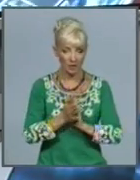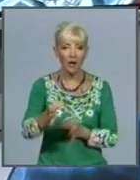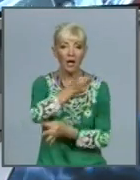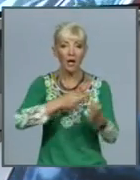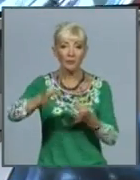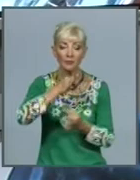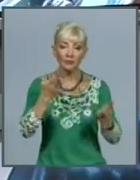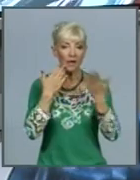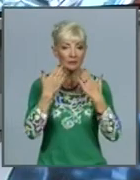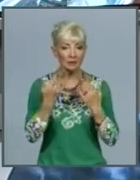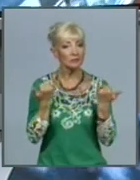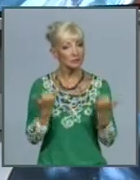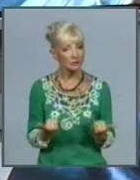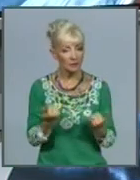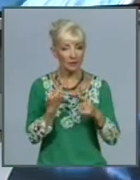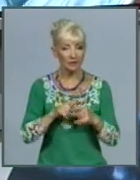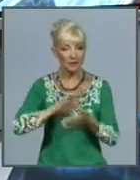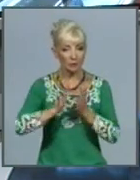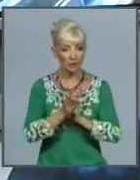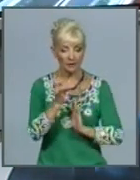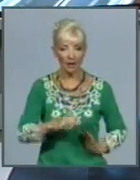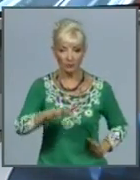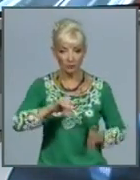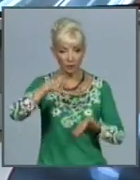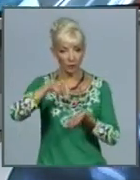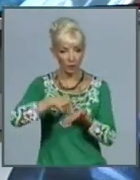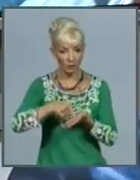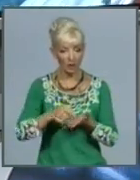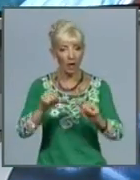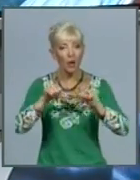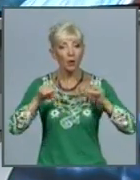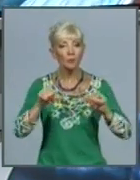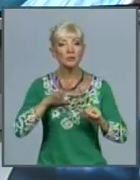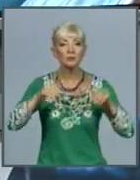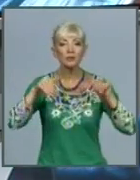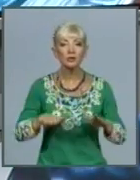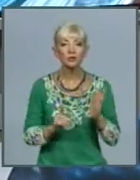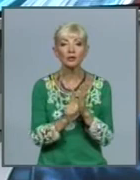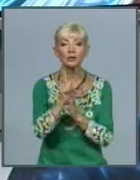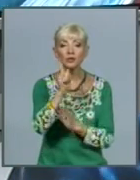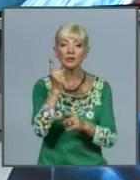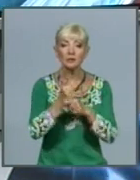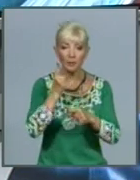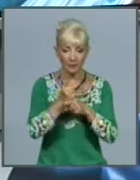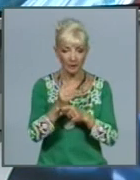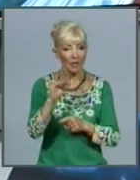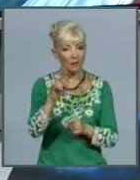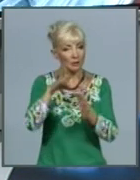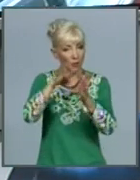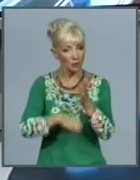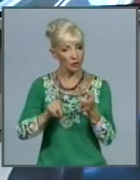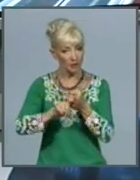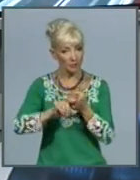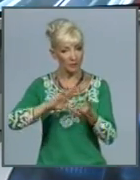поточної епідемічної ситуації на території міста. Комісією було вирішено ввести низку обмежень через погіршення епідситуації у Харкові.